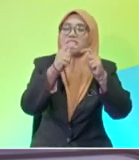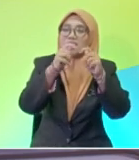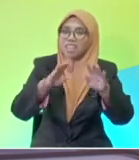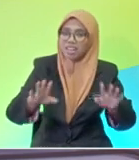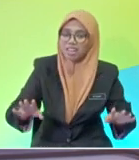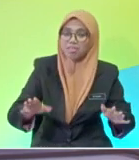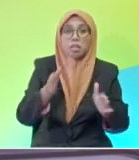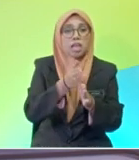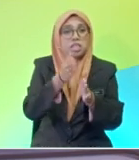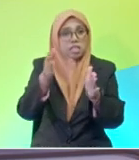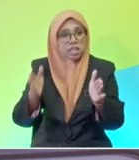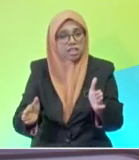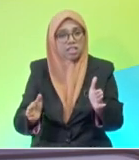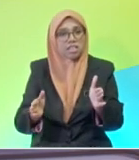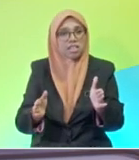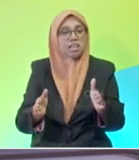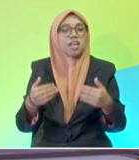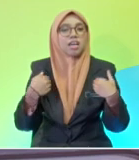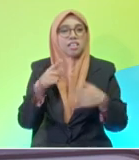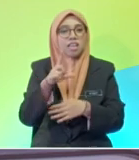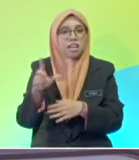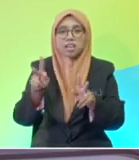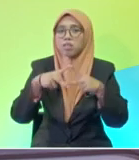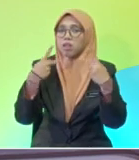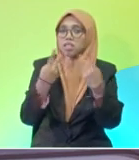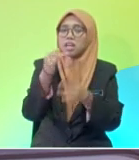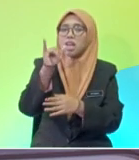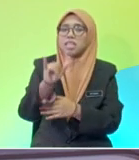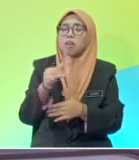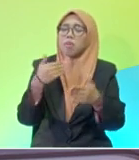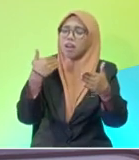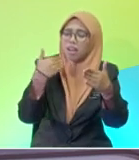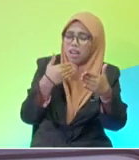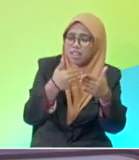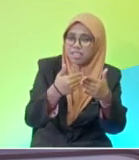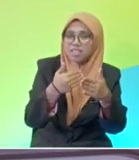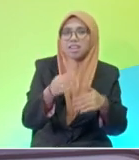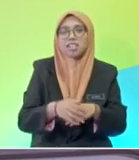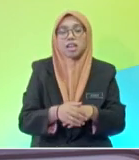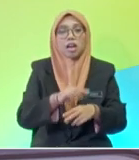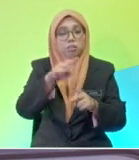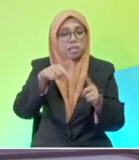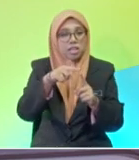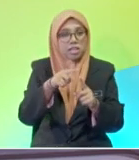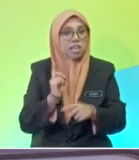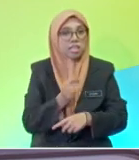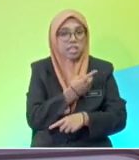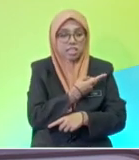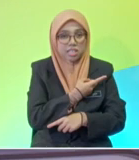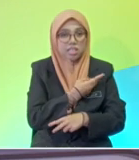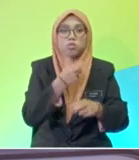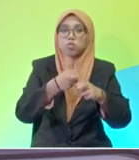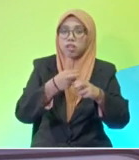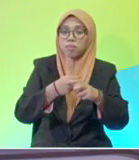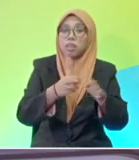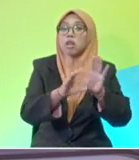paling dekat bila kita Susah ingat ya contoh kalau tiba-tiba Ibu dan